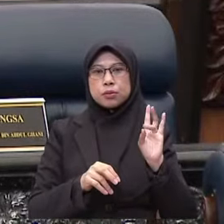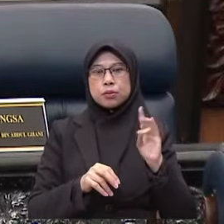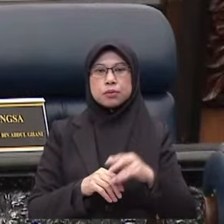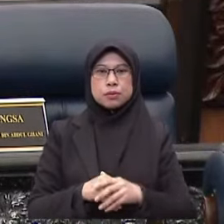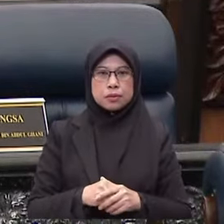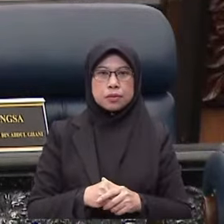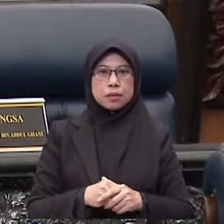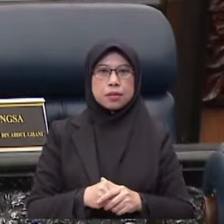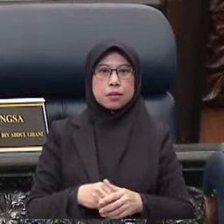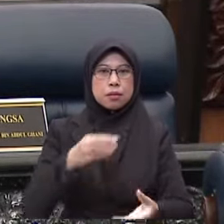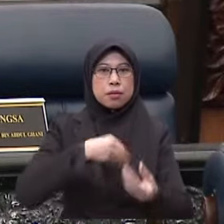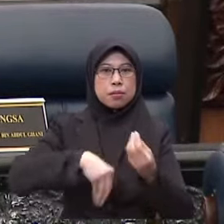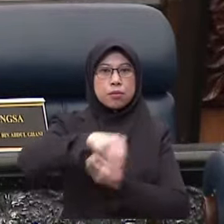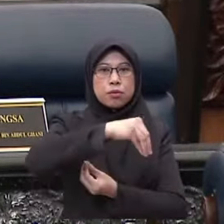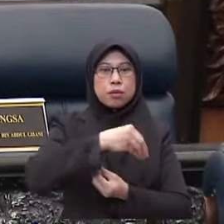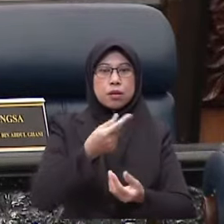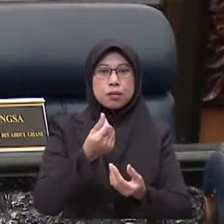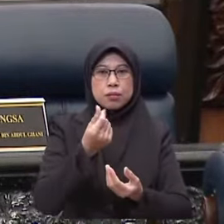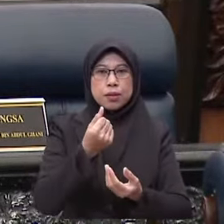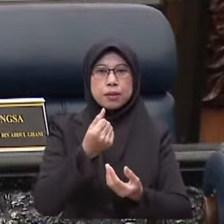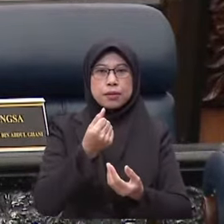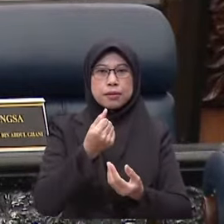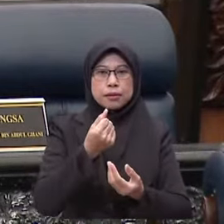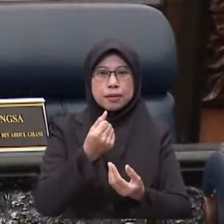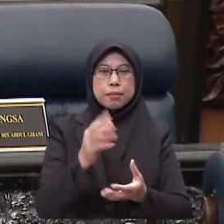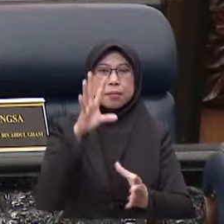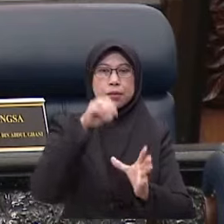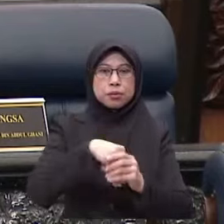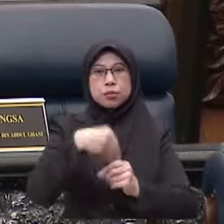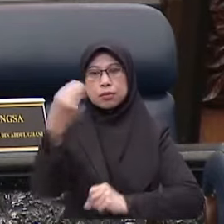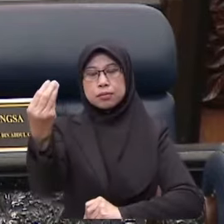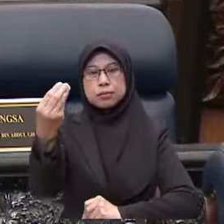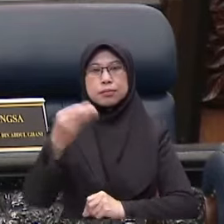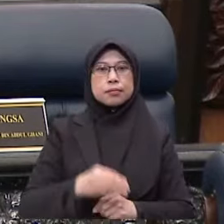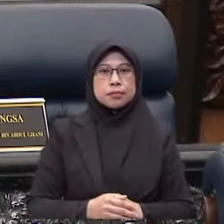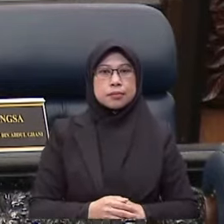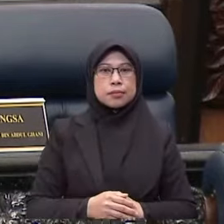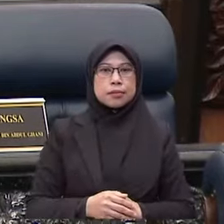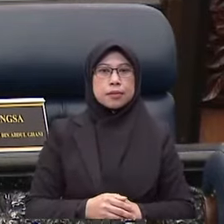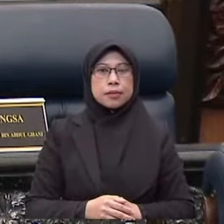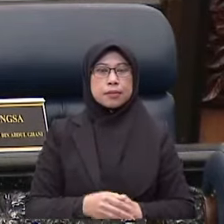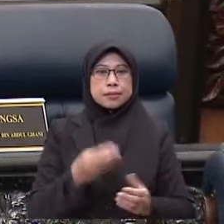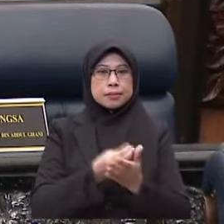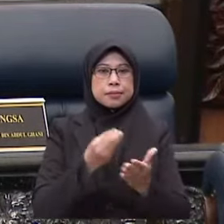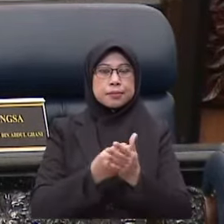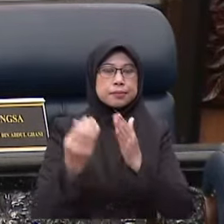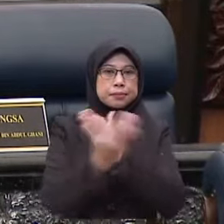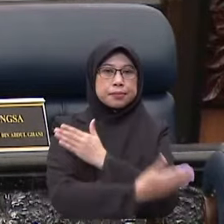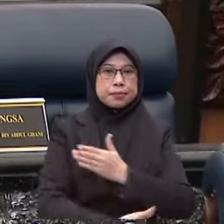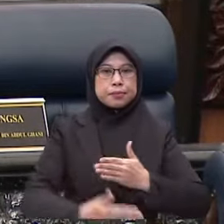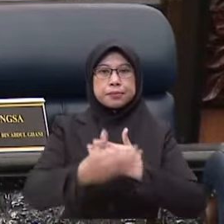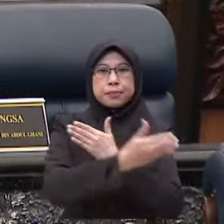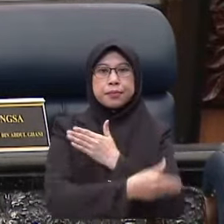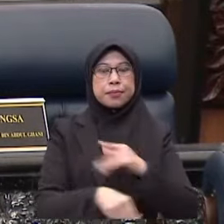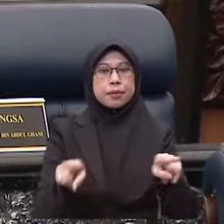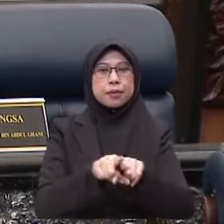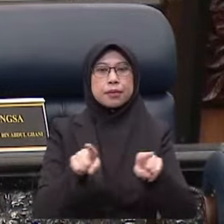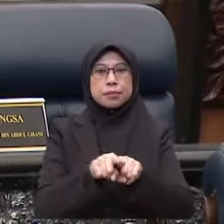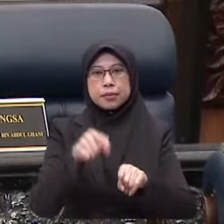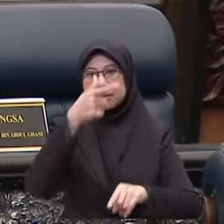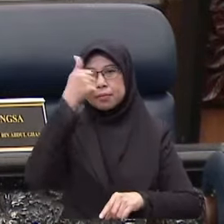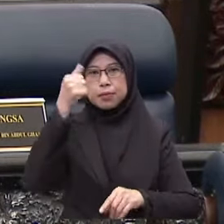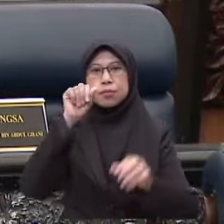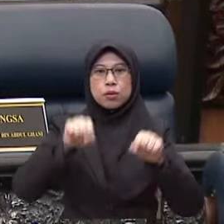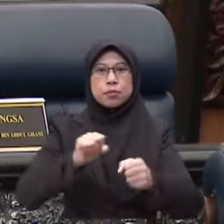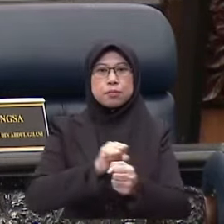masuk dan keluar ataupun balance of payment yang meliputi current accun and financial akaun negara juga antara faktor yang